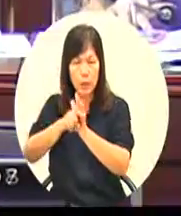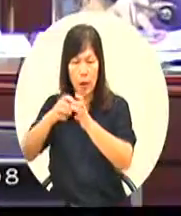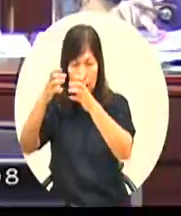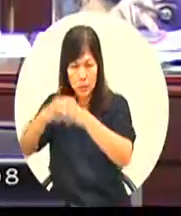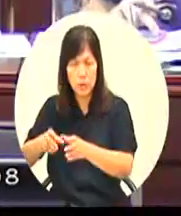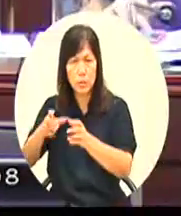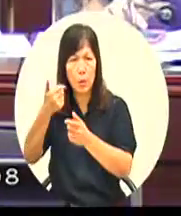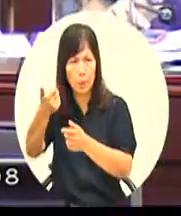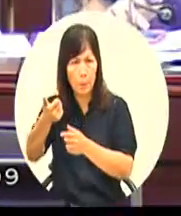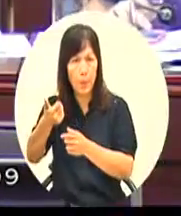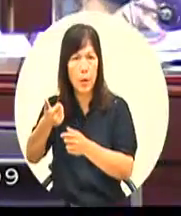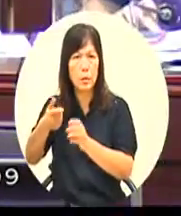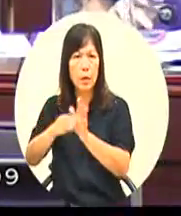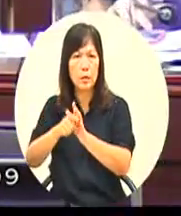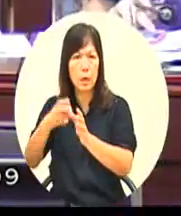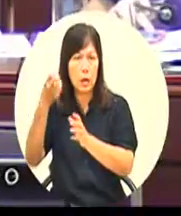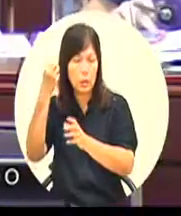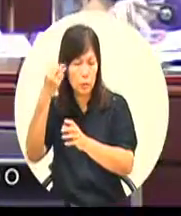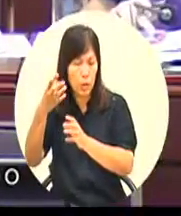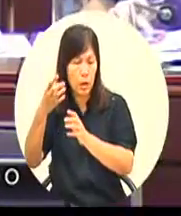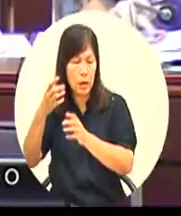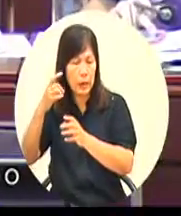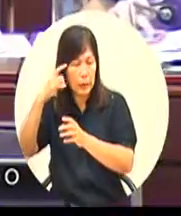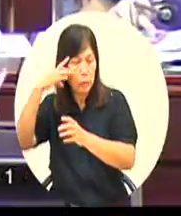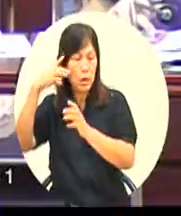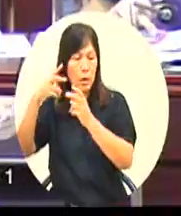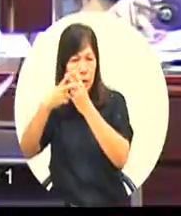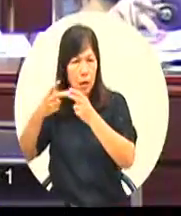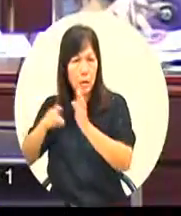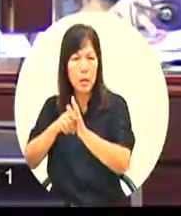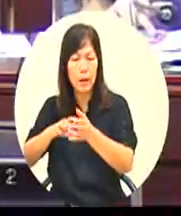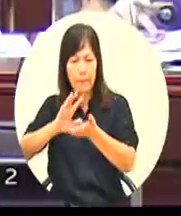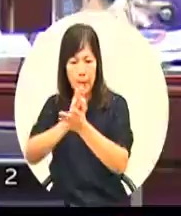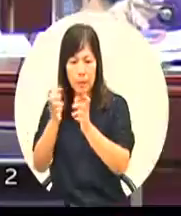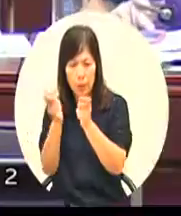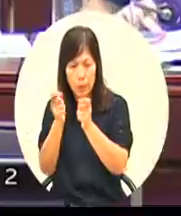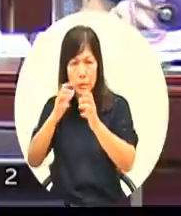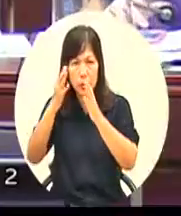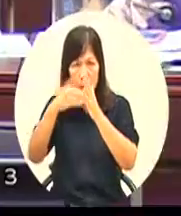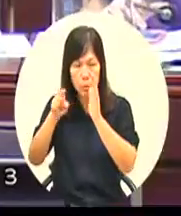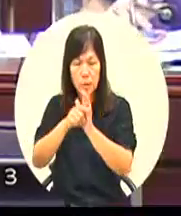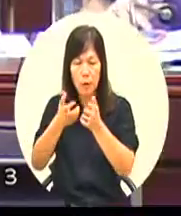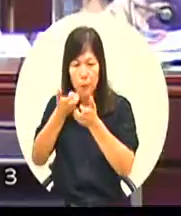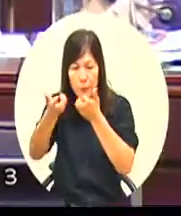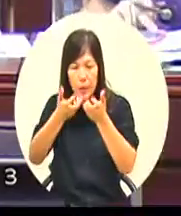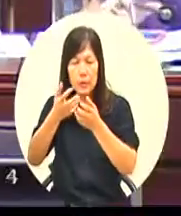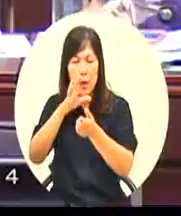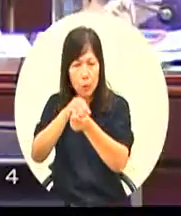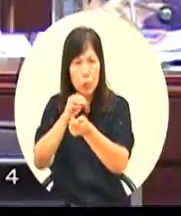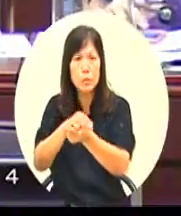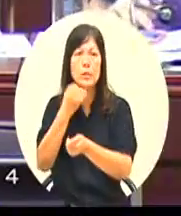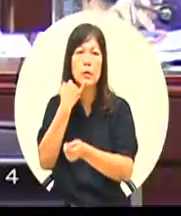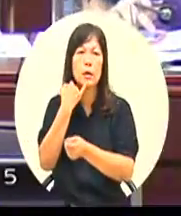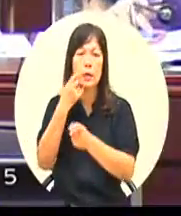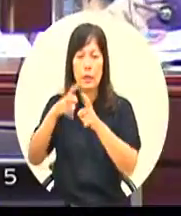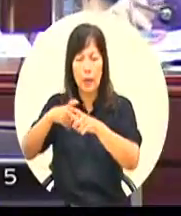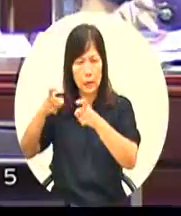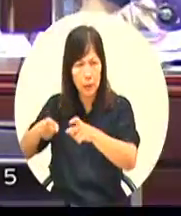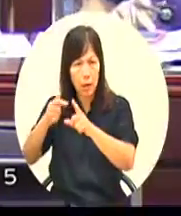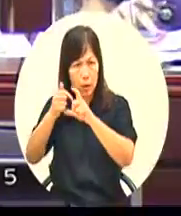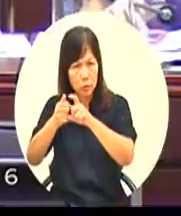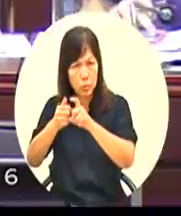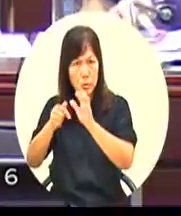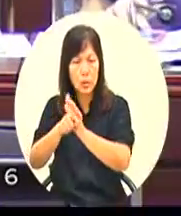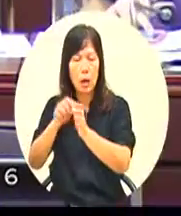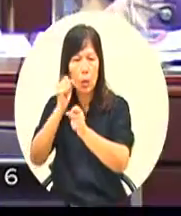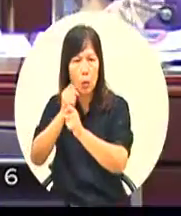很好的这个创客 maker 的中心，然后让邻近的学校能够分享学习。那至于小港区，它的